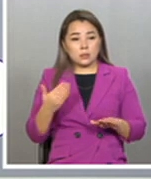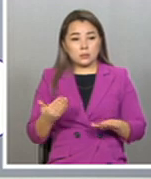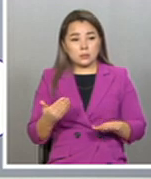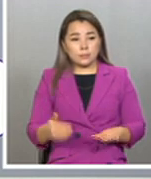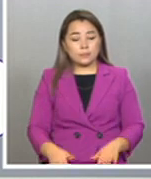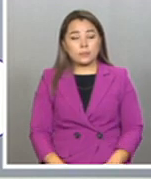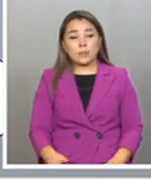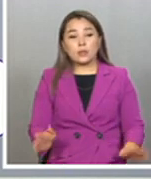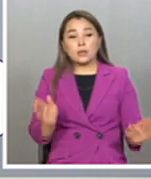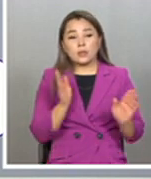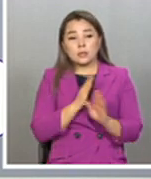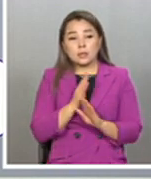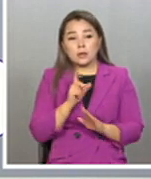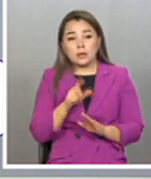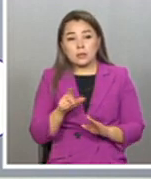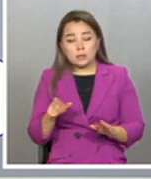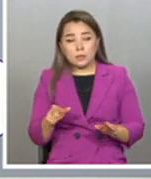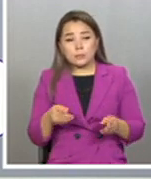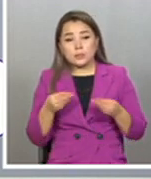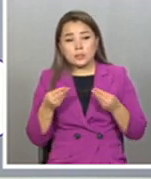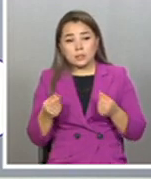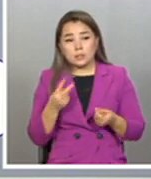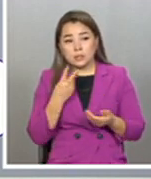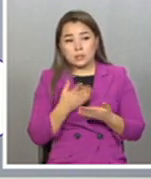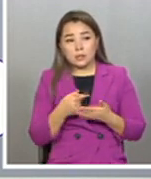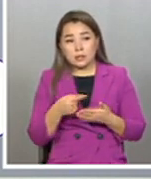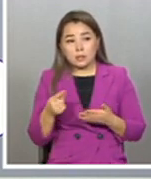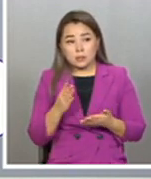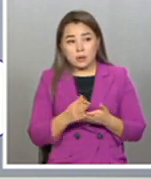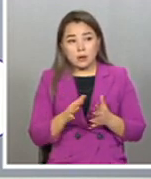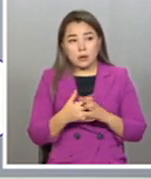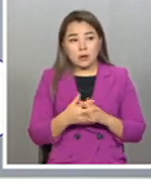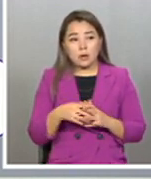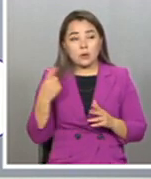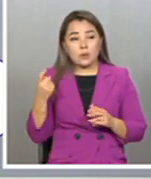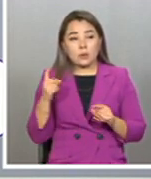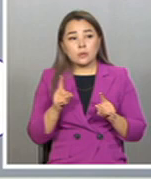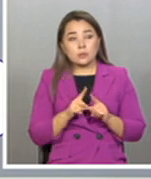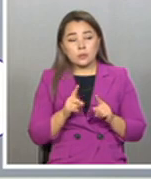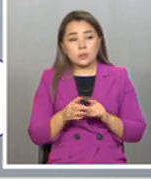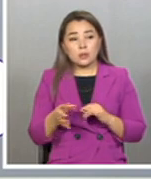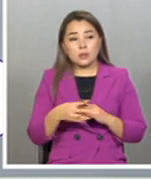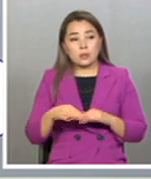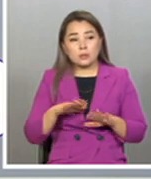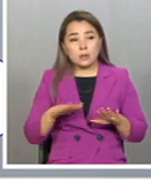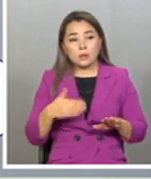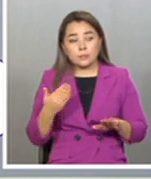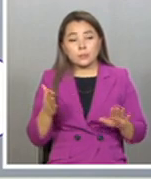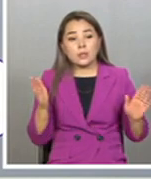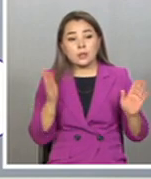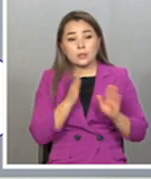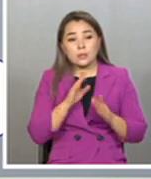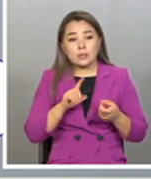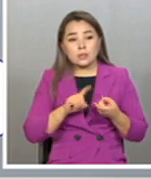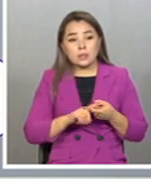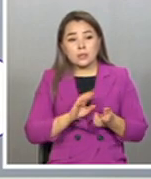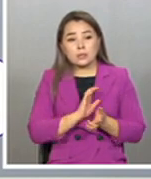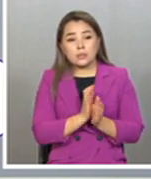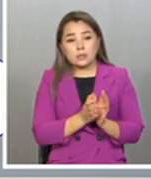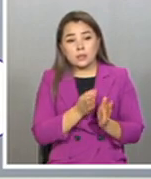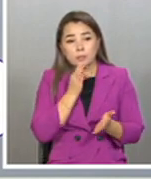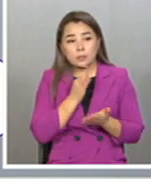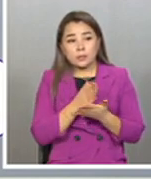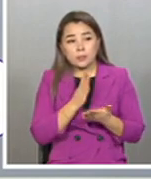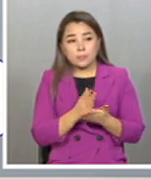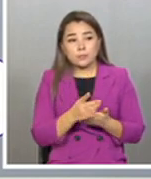Климаттың адам тіршілігіне әсері. Ауыл шаруашылығының негізін аймақтық мамандануы көбінесе климатқа тығыз байланысты. Оған біріншіден